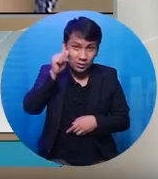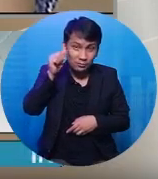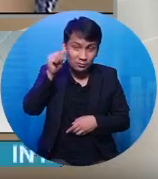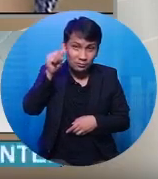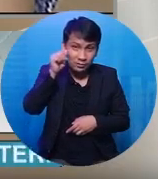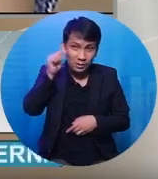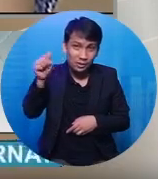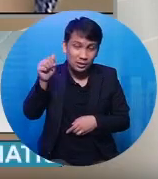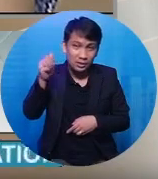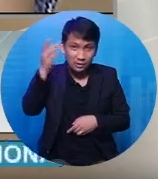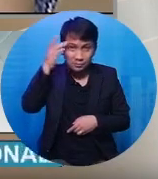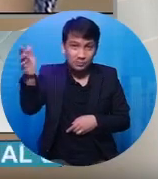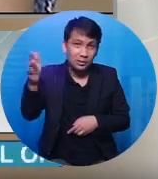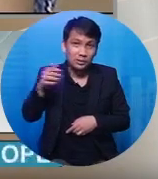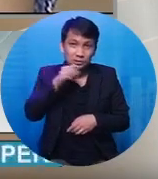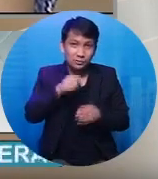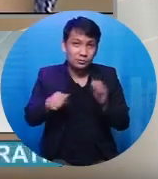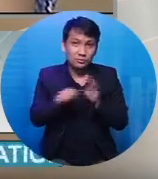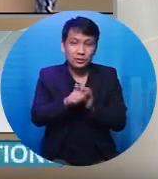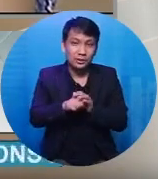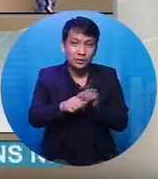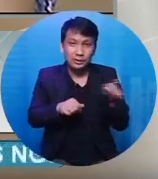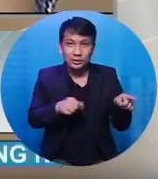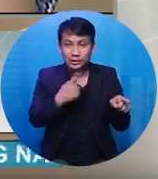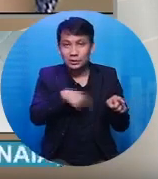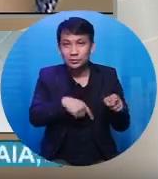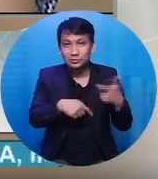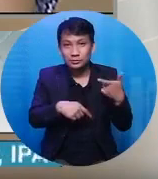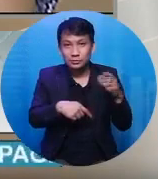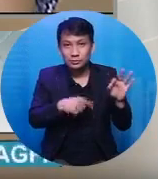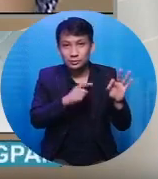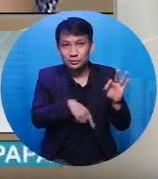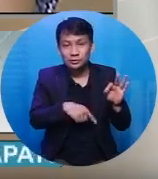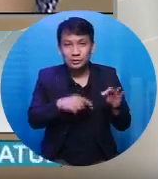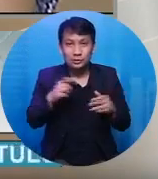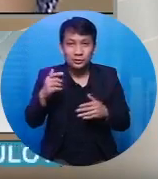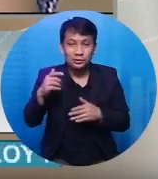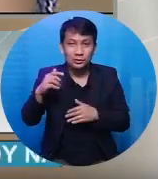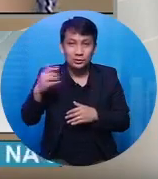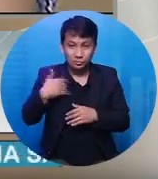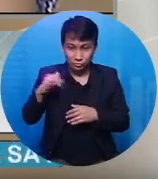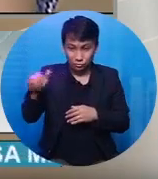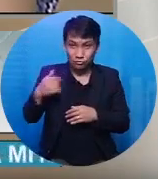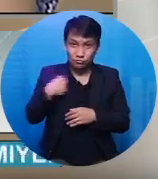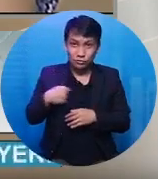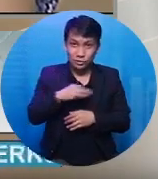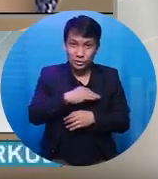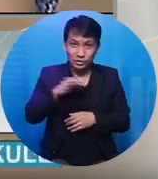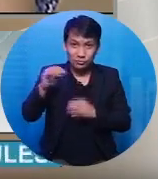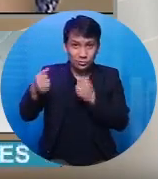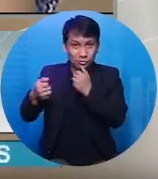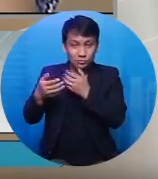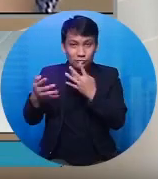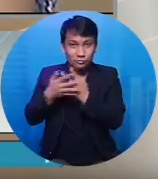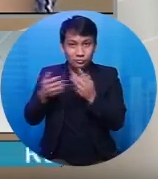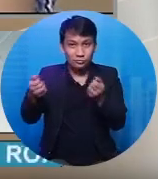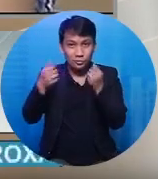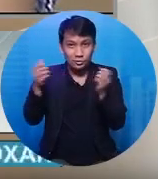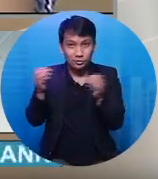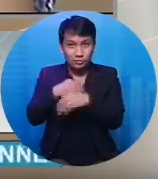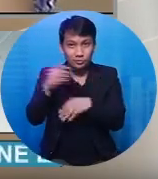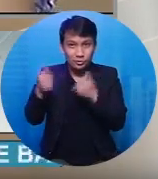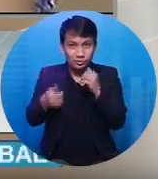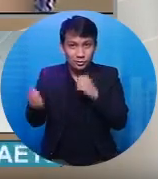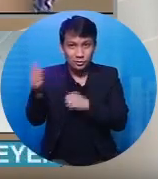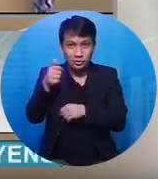sabihin, magaling talaga magtago ito ng kabit, itong si jail officer. Alhambra. Sabi niyo